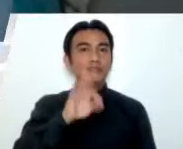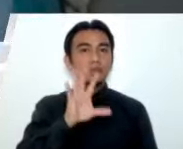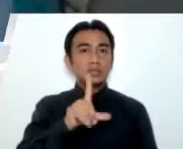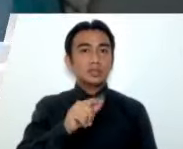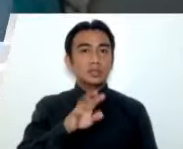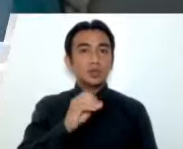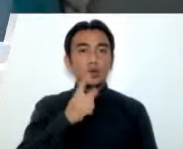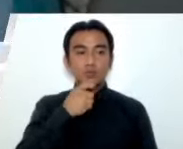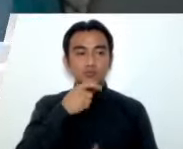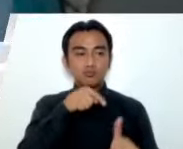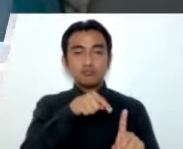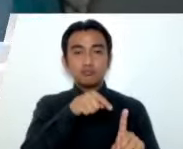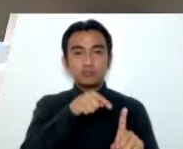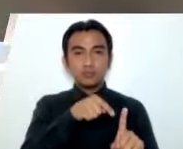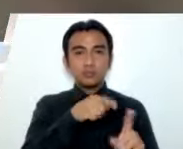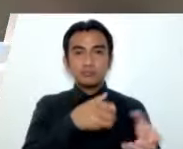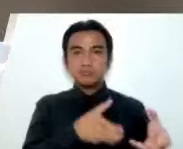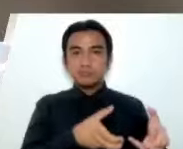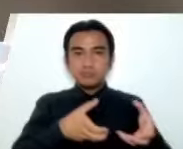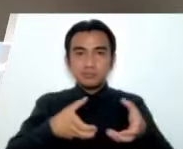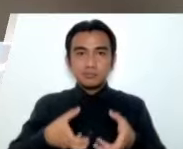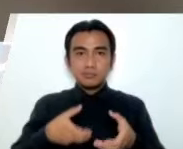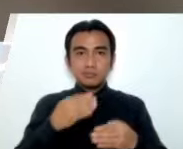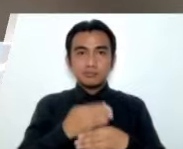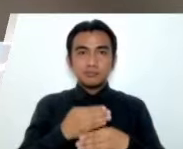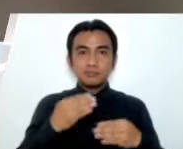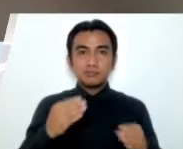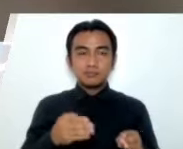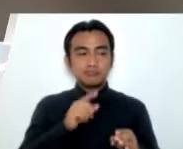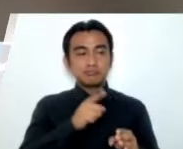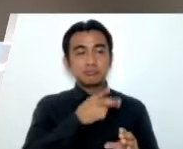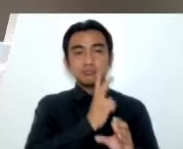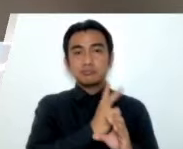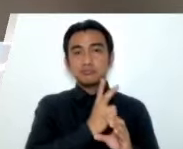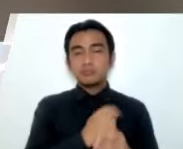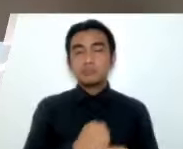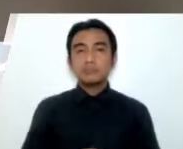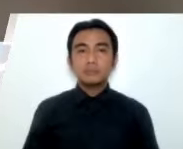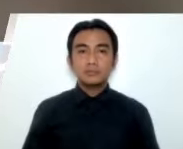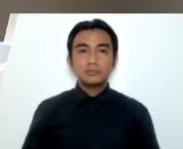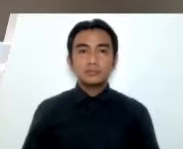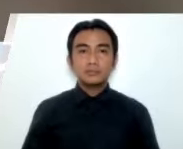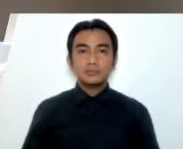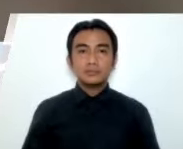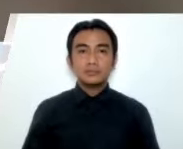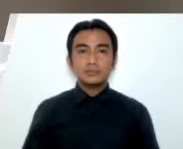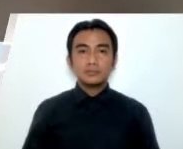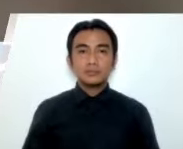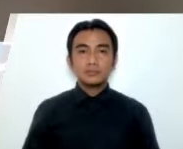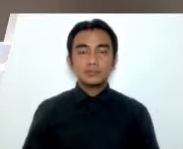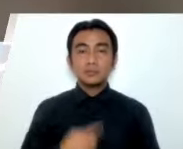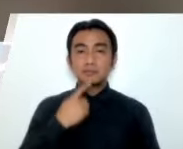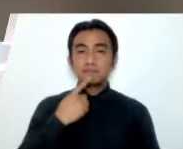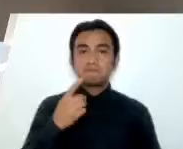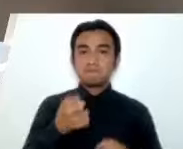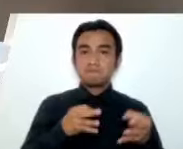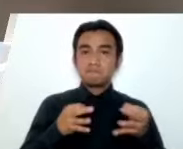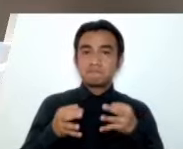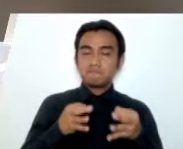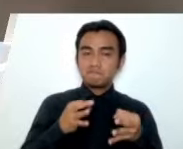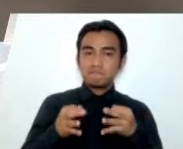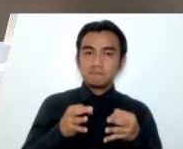ng rider ang parcel. Lesson learned po sa amin na wag na po namin hayaan na